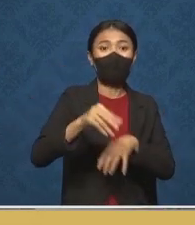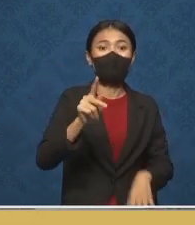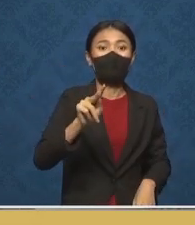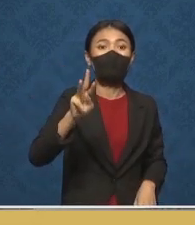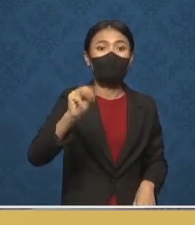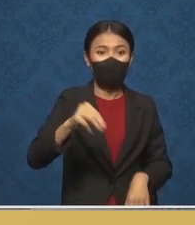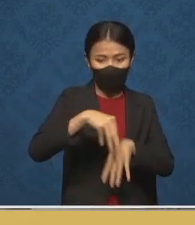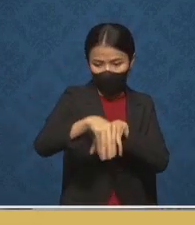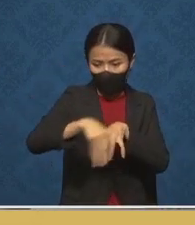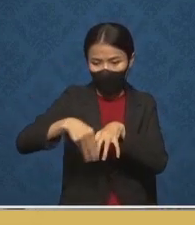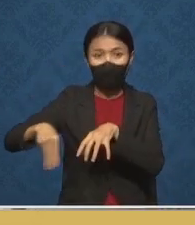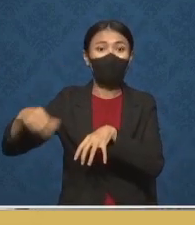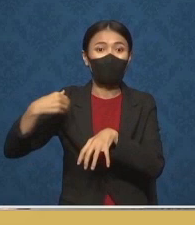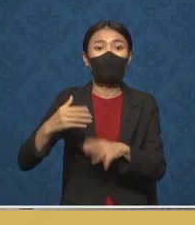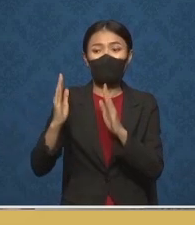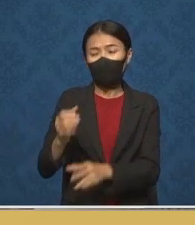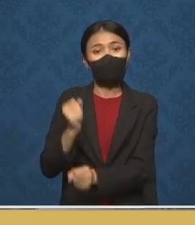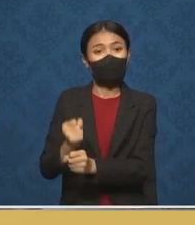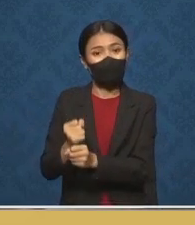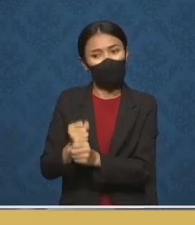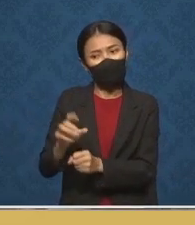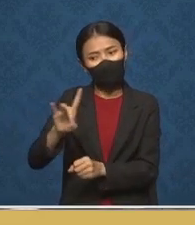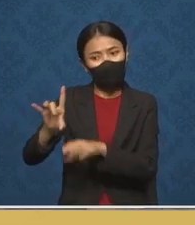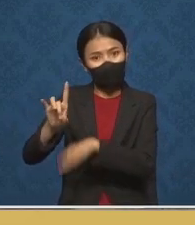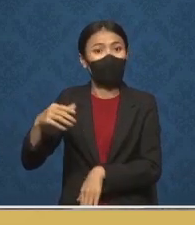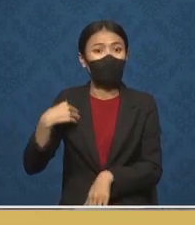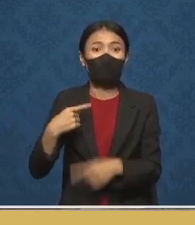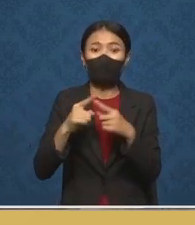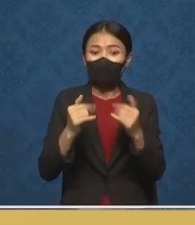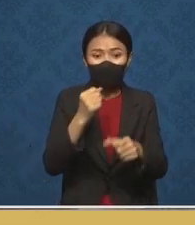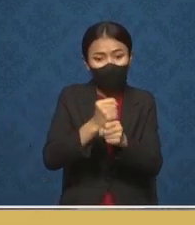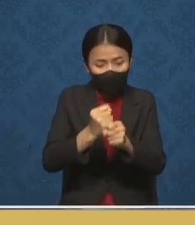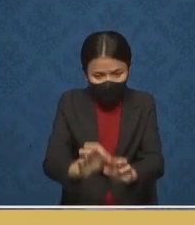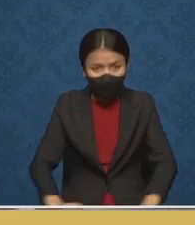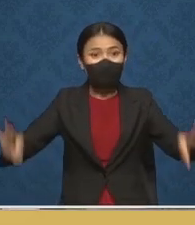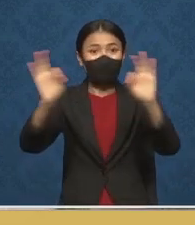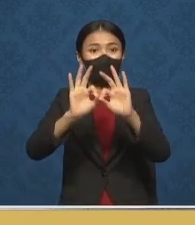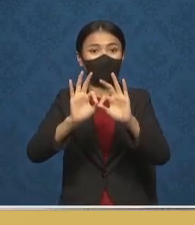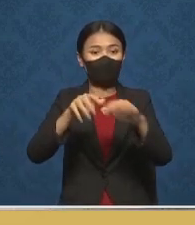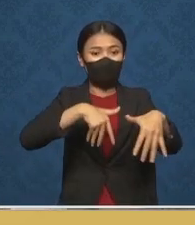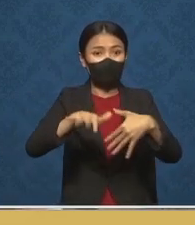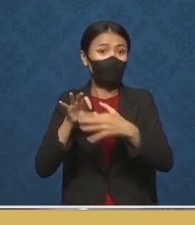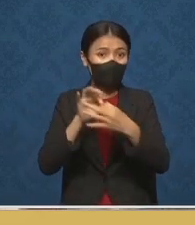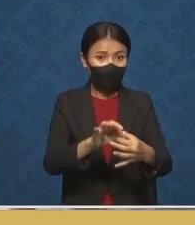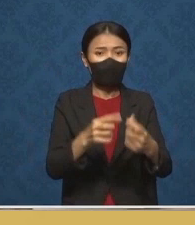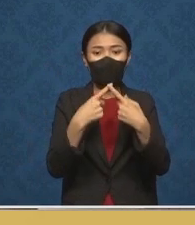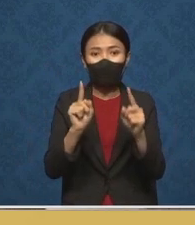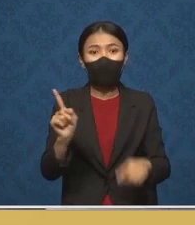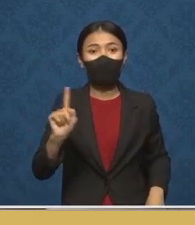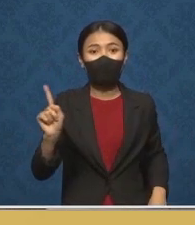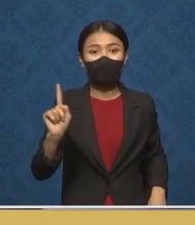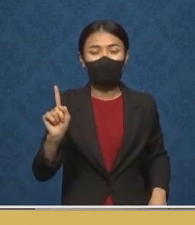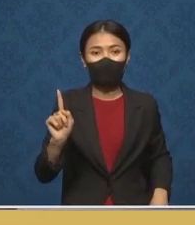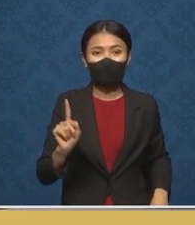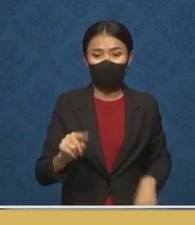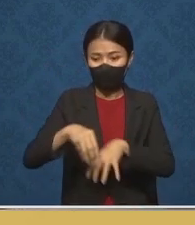านมีคนไม่ถึง100คนก็เกิดแต่งานที่มีความสำคัญยิ่งและมีความสำคัญกับประชาชนเนี่ยกลับปรากฏว่